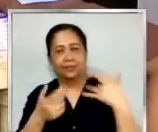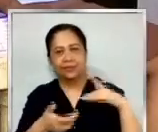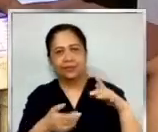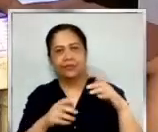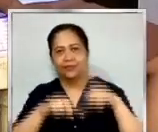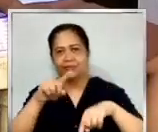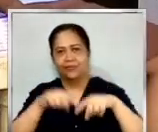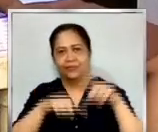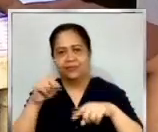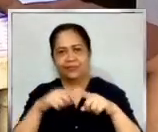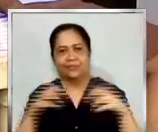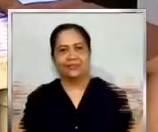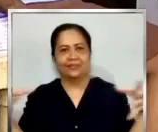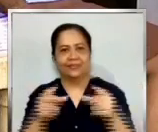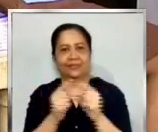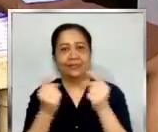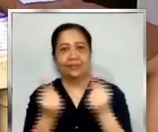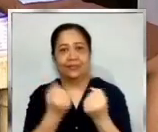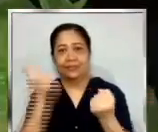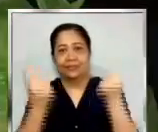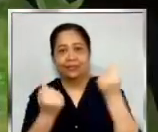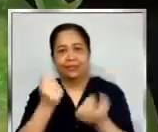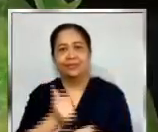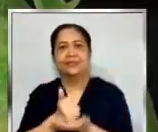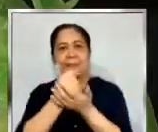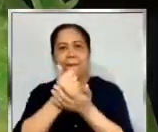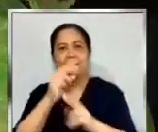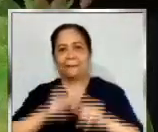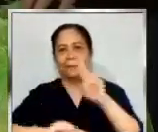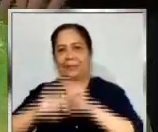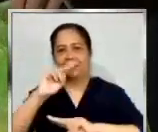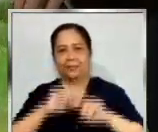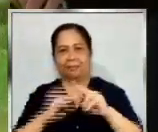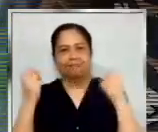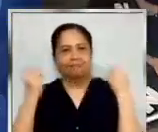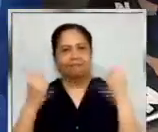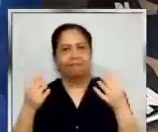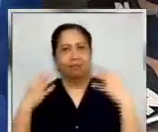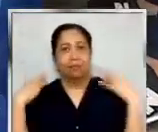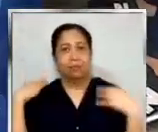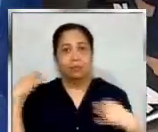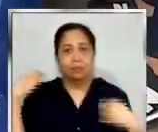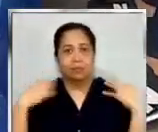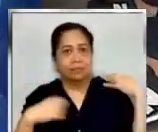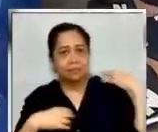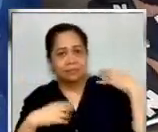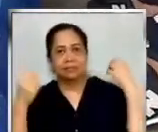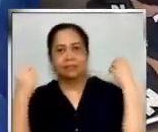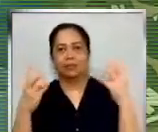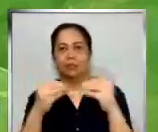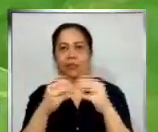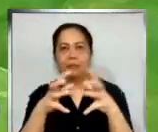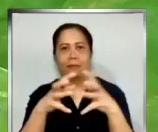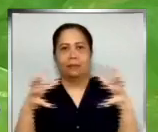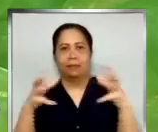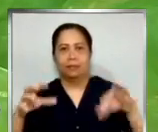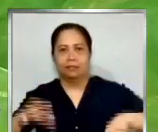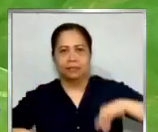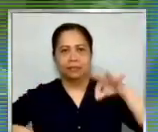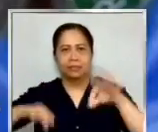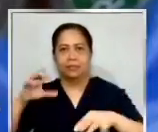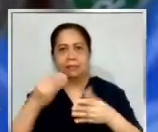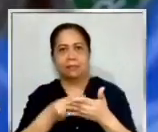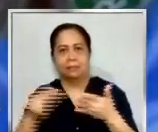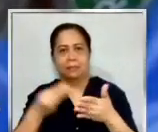ang kanilang grupong Tsuper Helping Hands. Dumami ang kanilang volunteers at mas lumaki ang ambagan para makabili ng